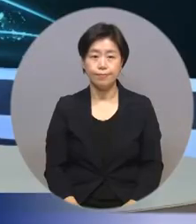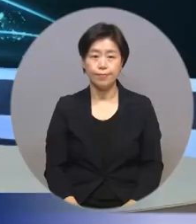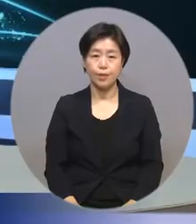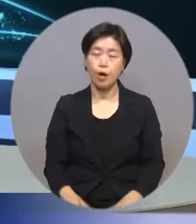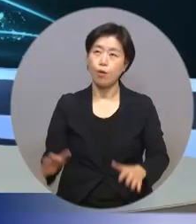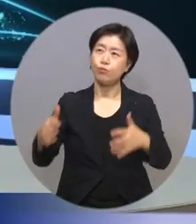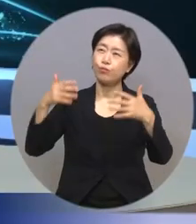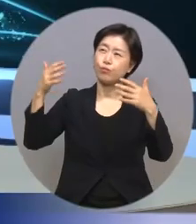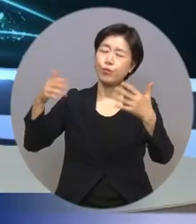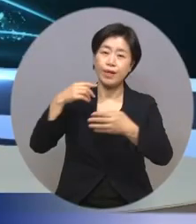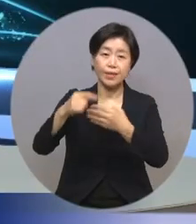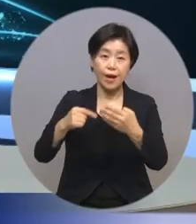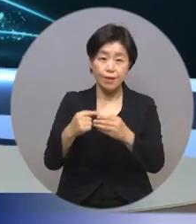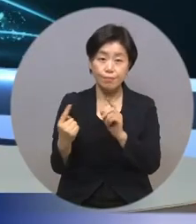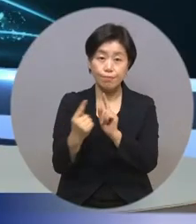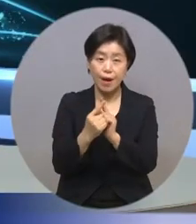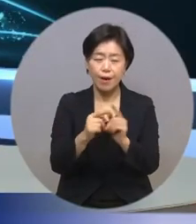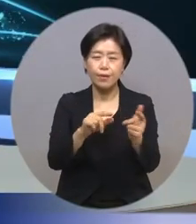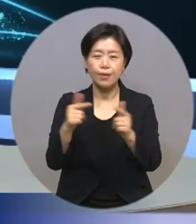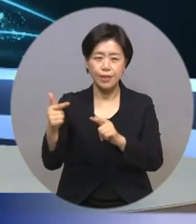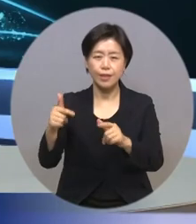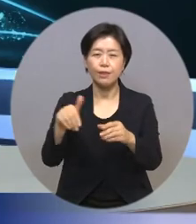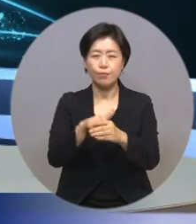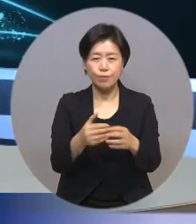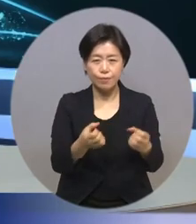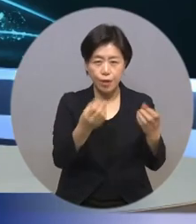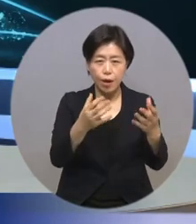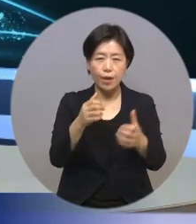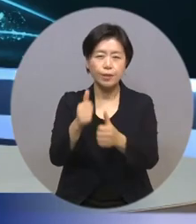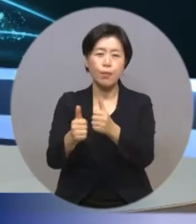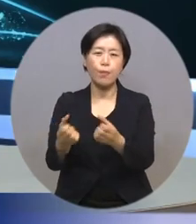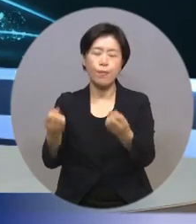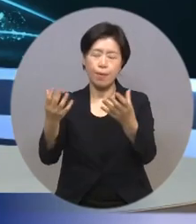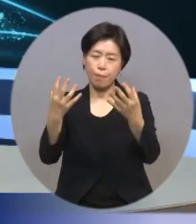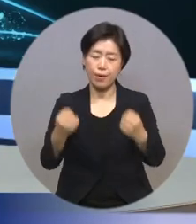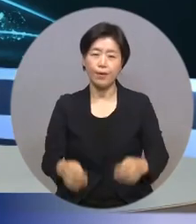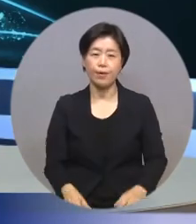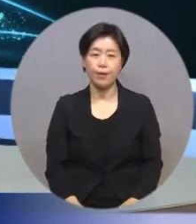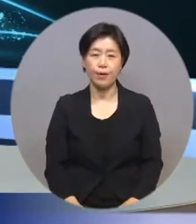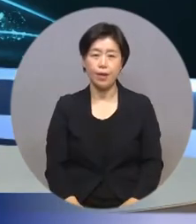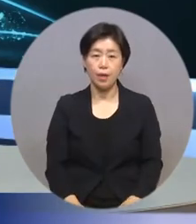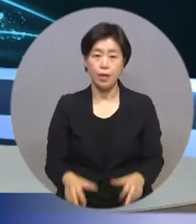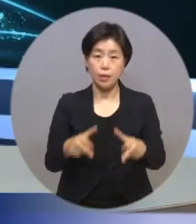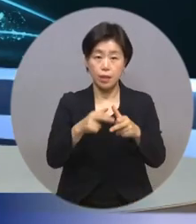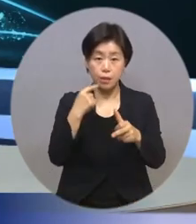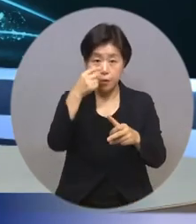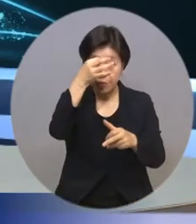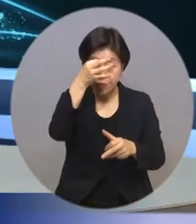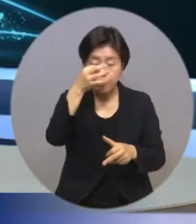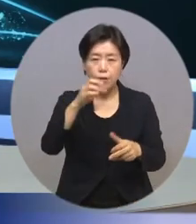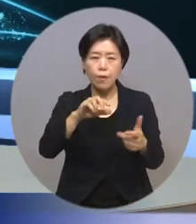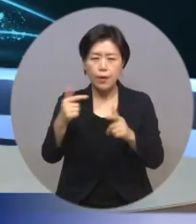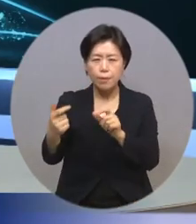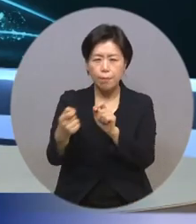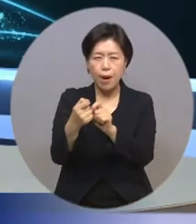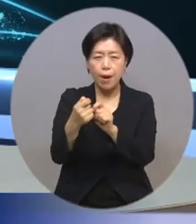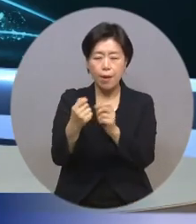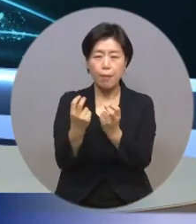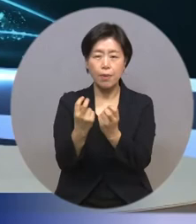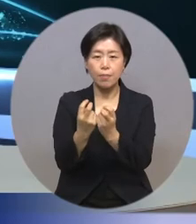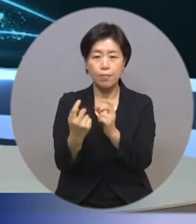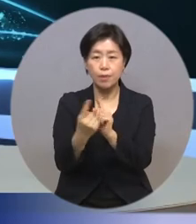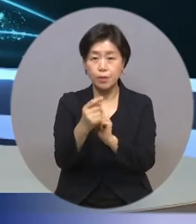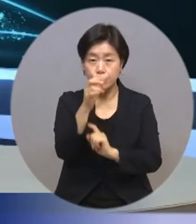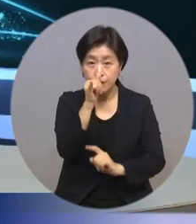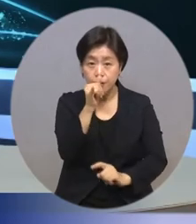선선해진 가을을 맞아 다양한 문화예술과 스포츠 행사가 개최되고 있습니다. 장애예술의 다양한 접근 방식을 만날 수 있는